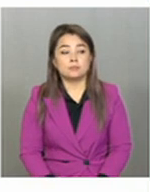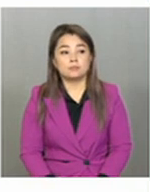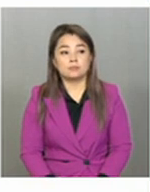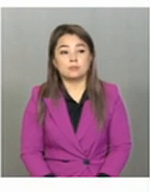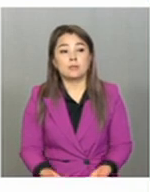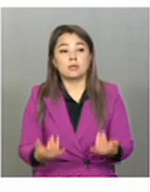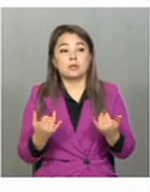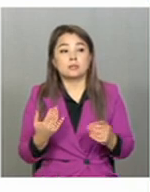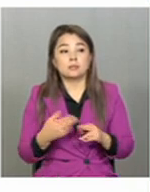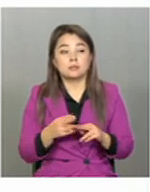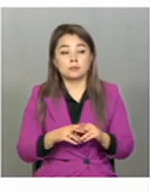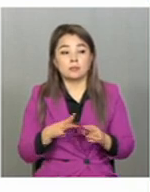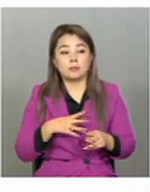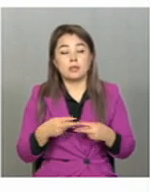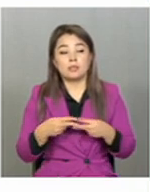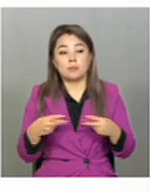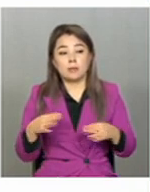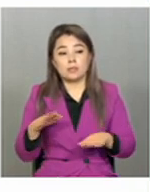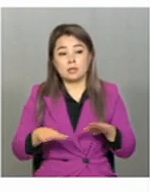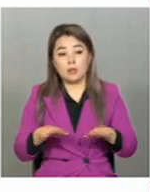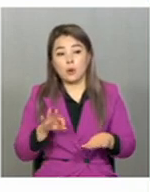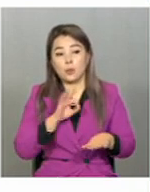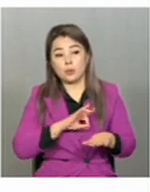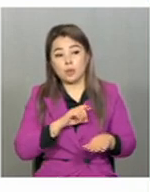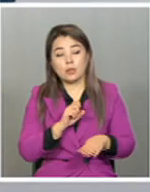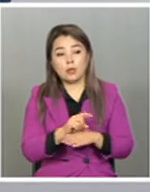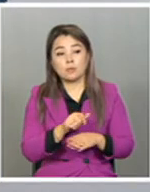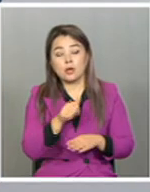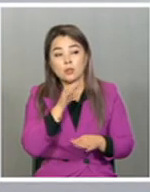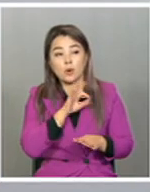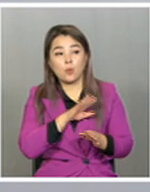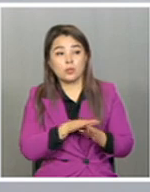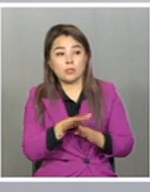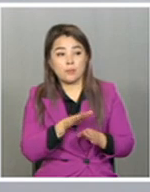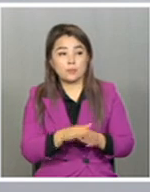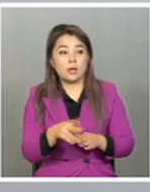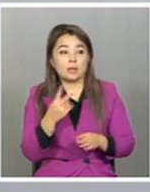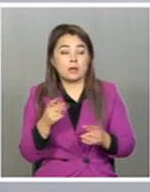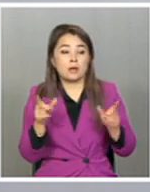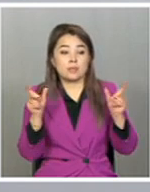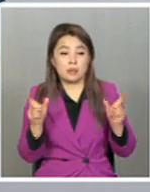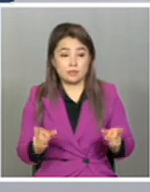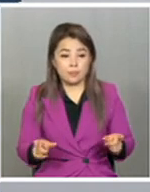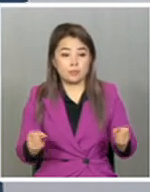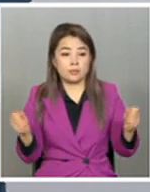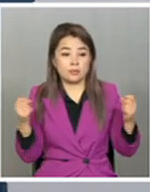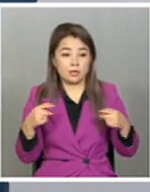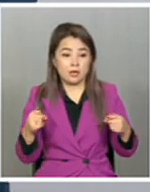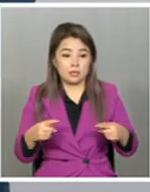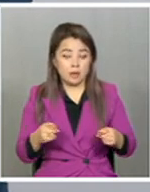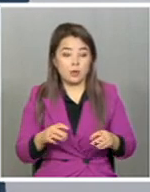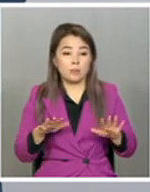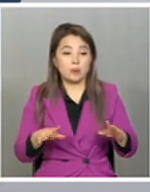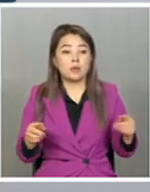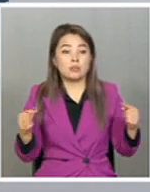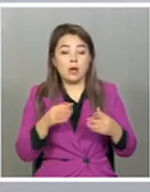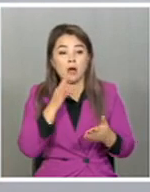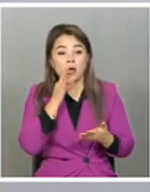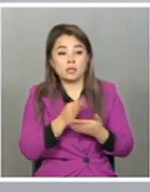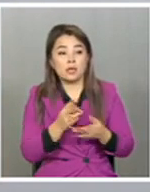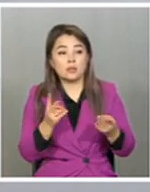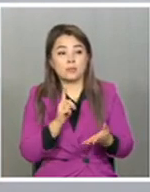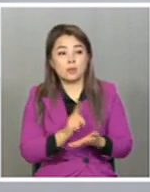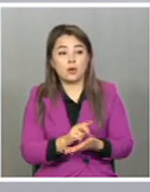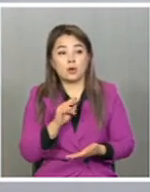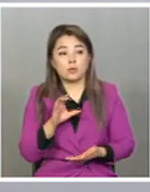Енді жаңағы тепе-теңдіктерді қолданып тапсырма орындайық. Екі бағаның арасында сәйкестікті орнатыңыз.